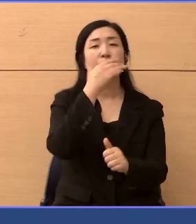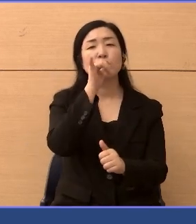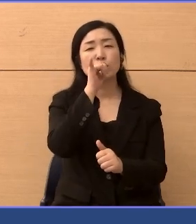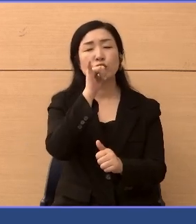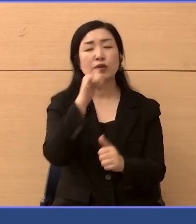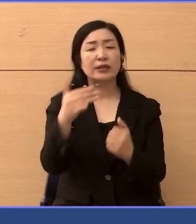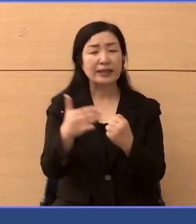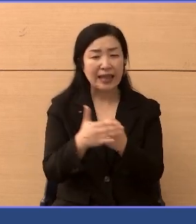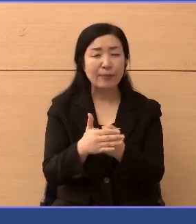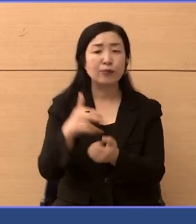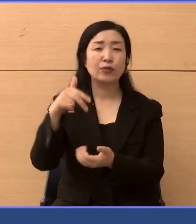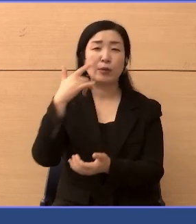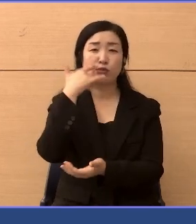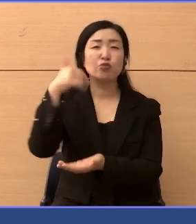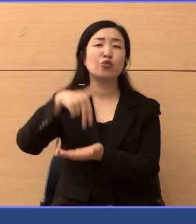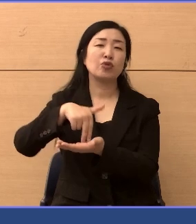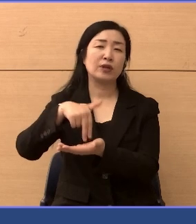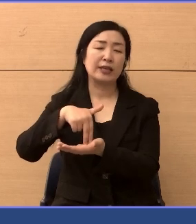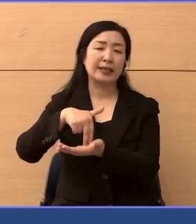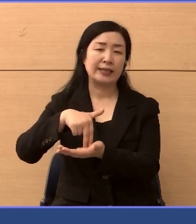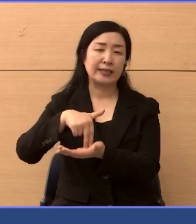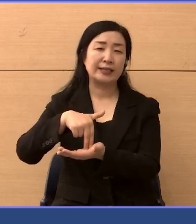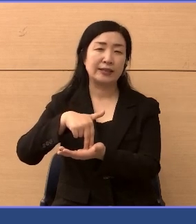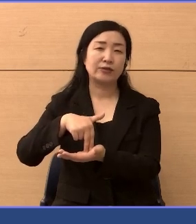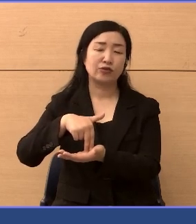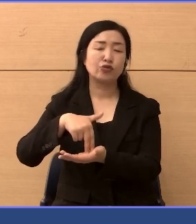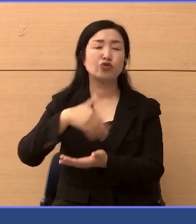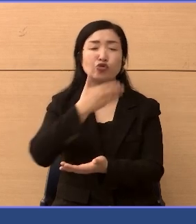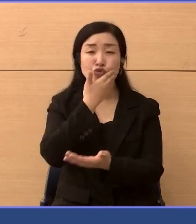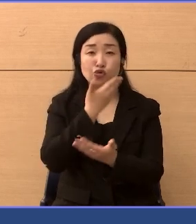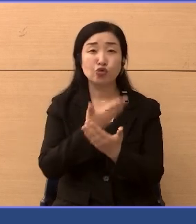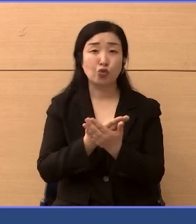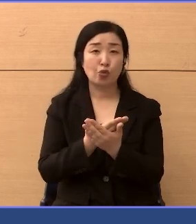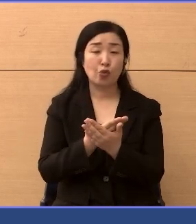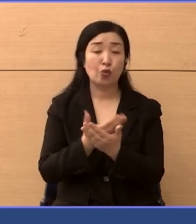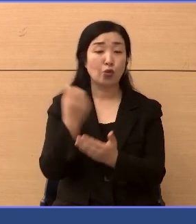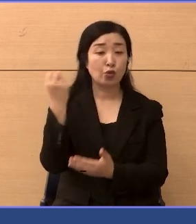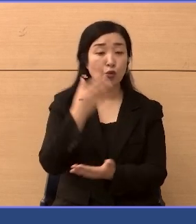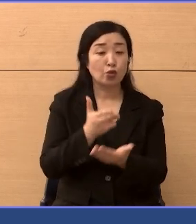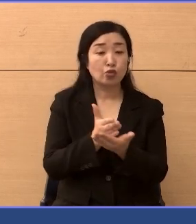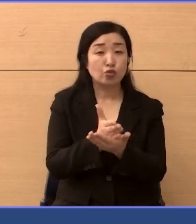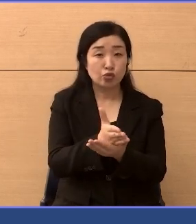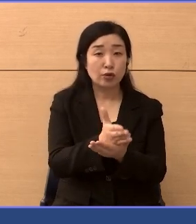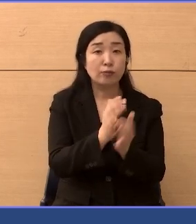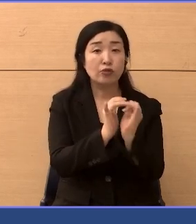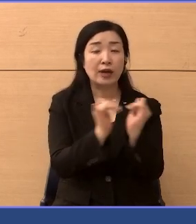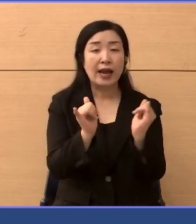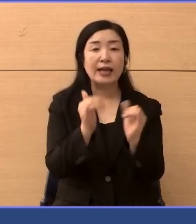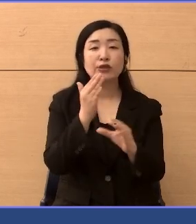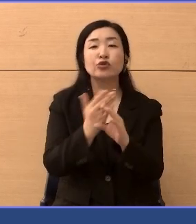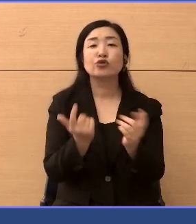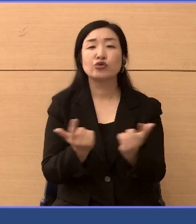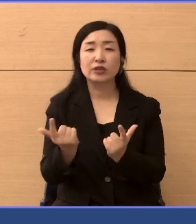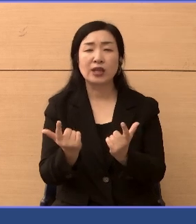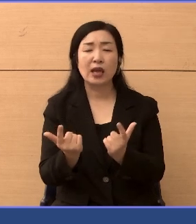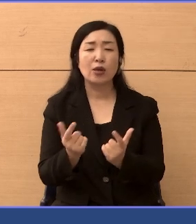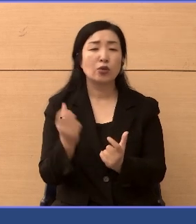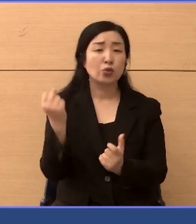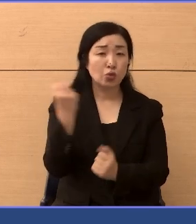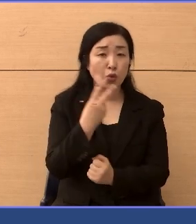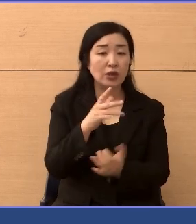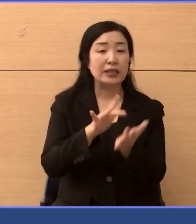역할이 intervention 중요하고요. or 또 뿐만이 아니라 medication 이와 동시에 for help 전문적인 in 중재라던가 overcoming 아니면 약물 anxiety.